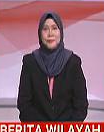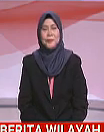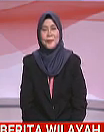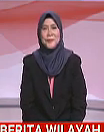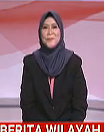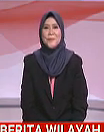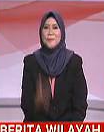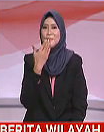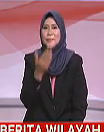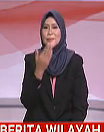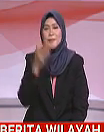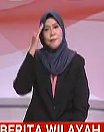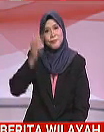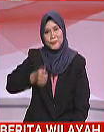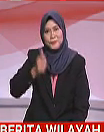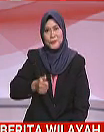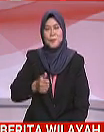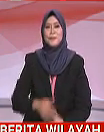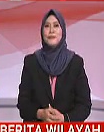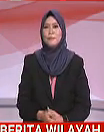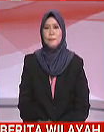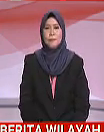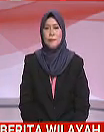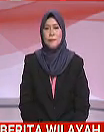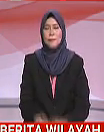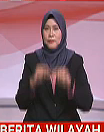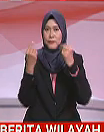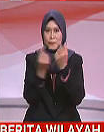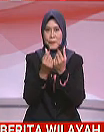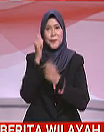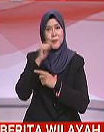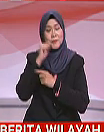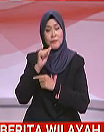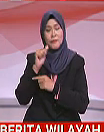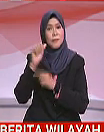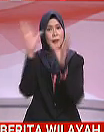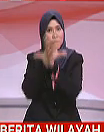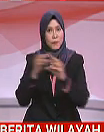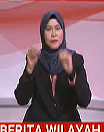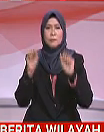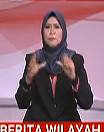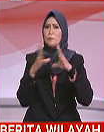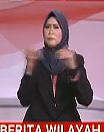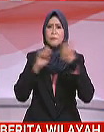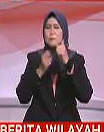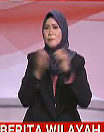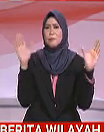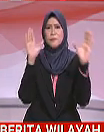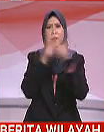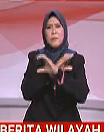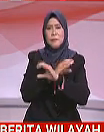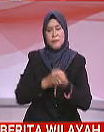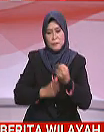Terima kasih Mirza. Assalamualaikum dan salam hormat. Golongan wanita di Sarawak mampu atasi segala cabaran ke arah